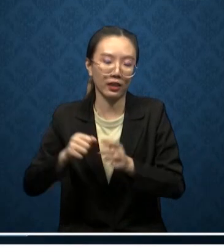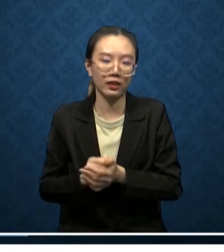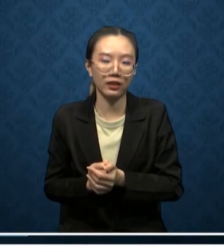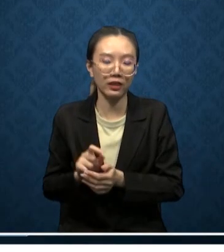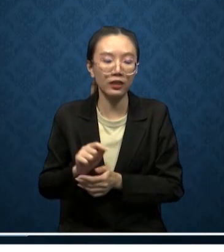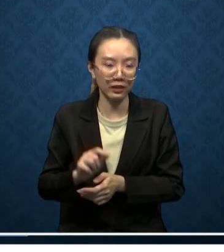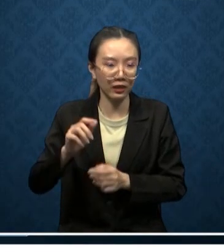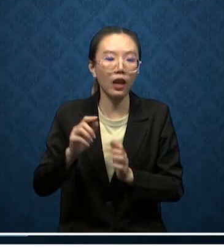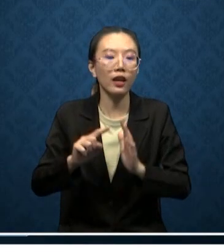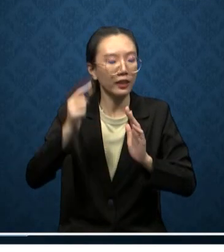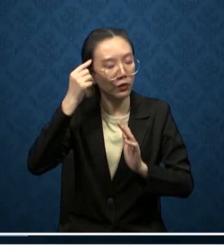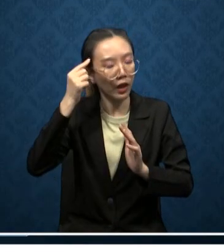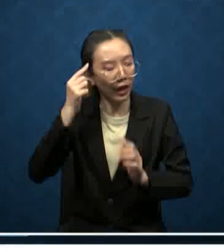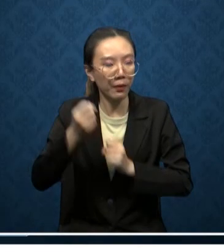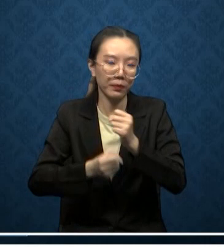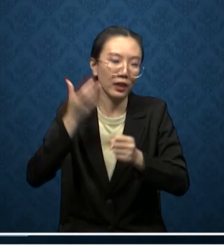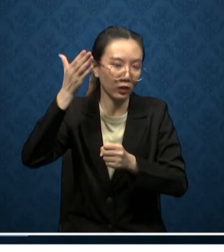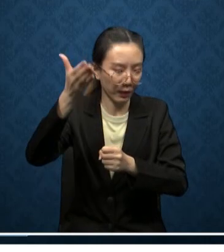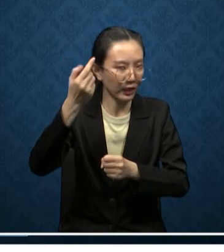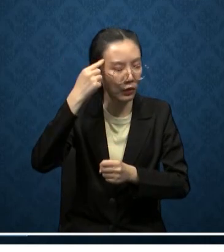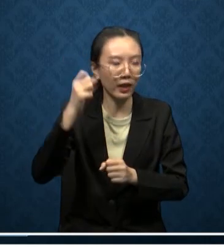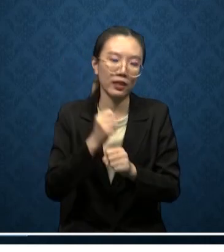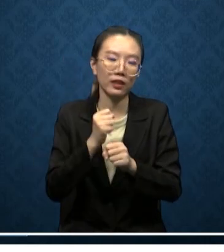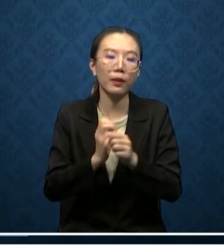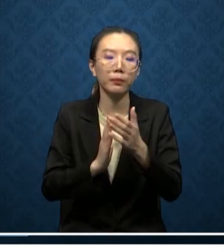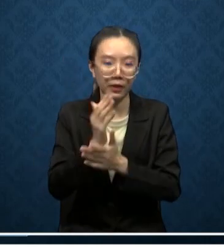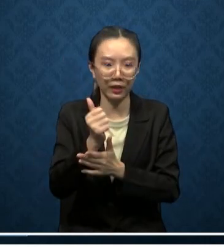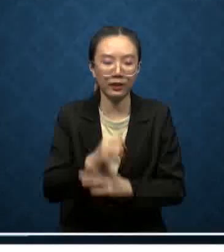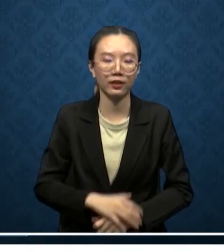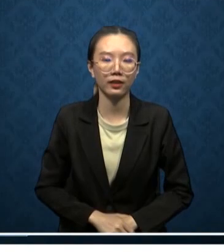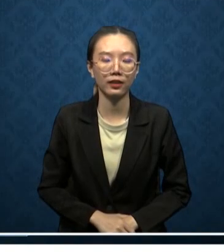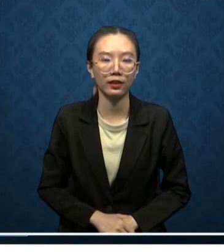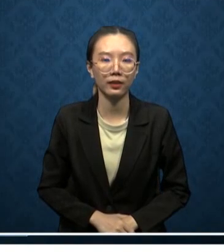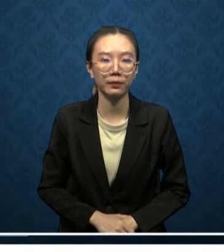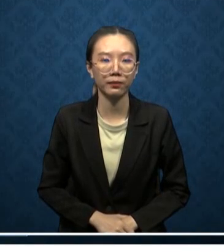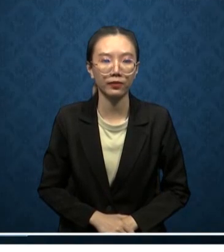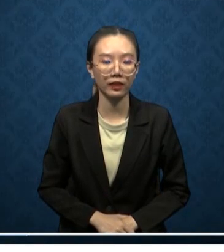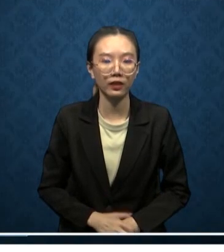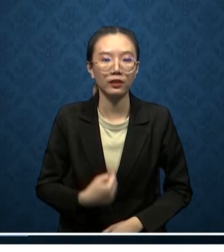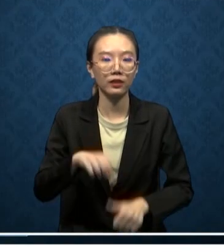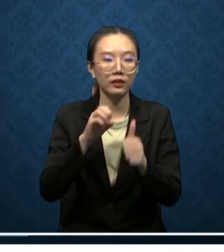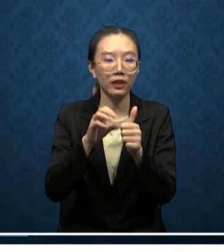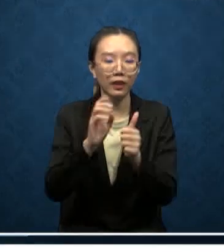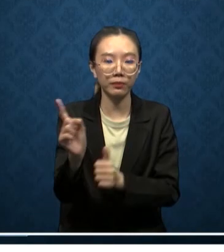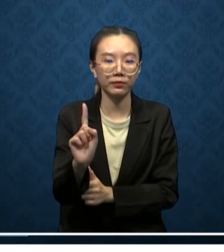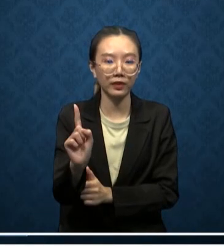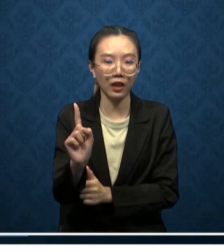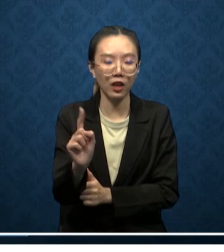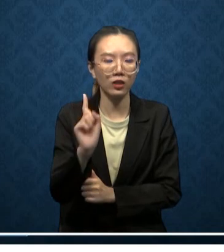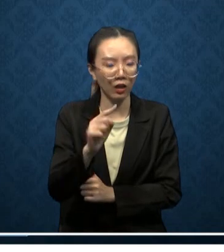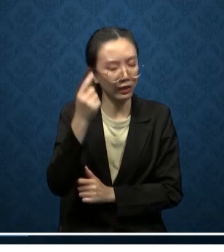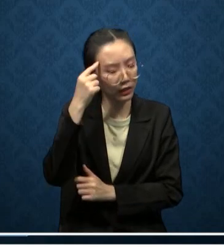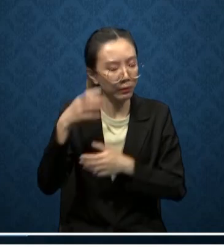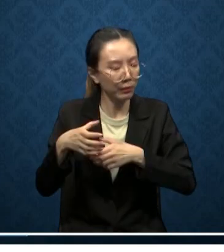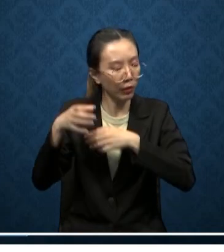ใน 5ปีต่อไปมันก็น่าจะน่าจะทำได้นะครับเราจะมีข้อเสนอว่าควรทบทวน